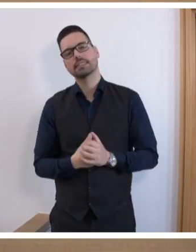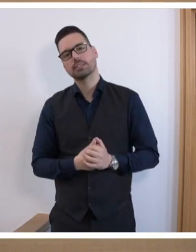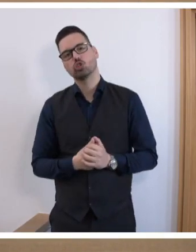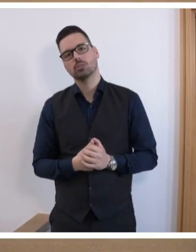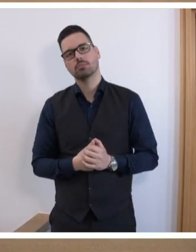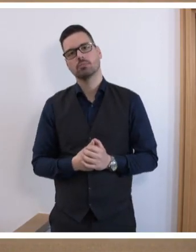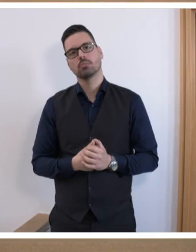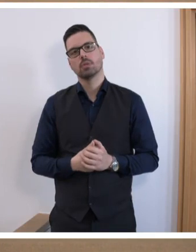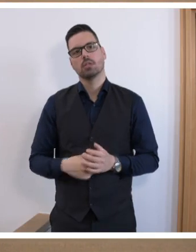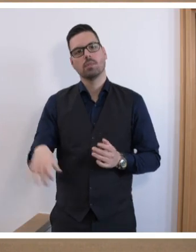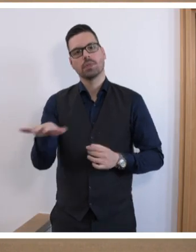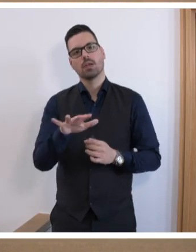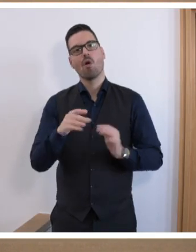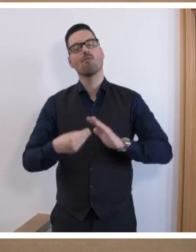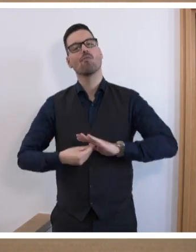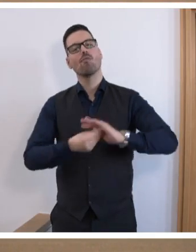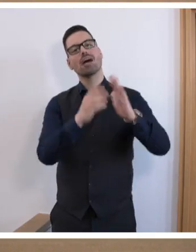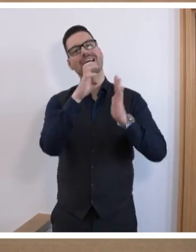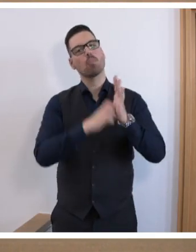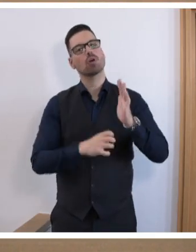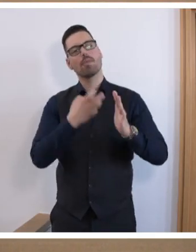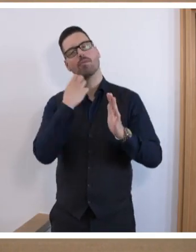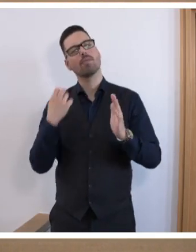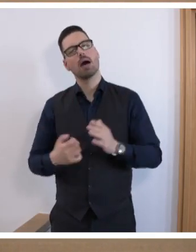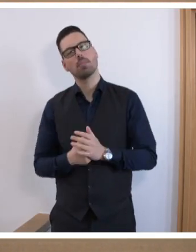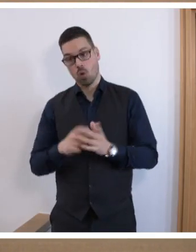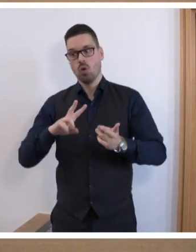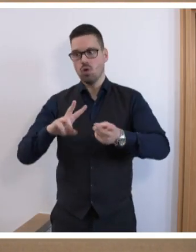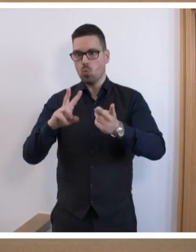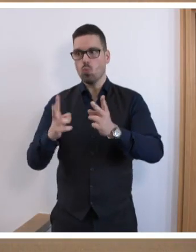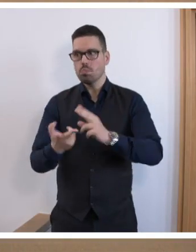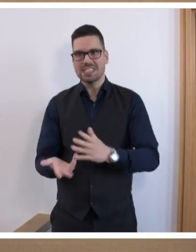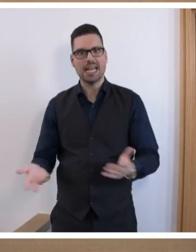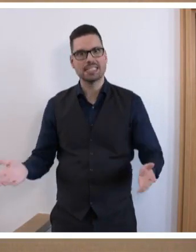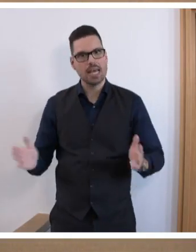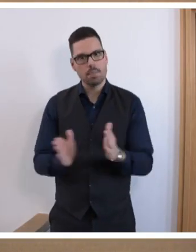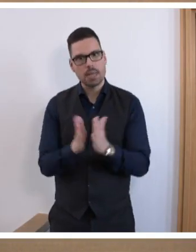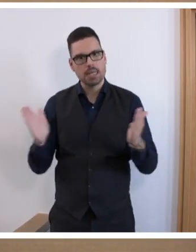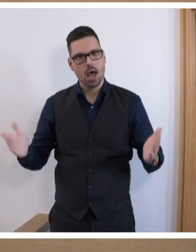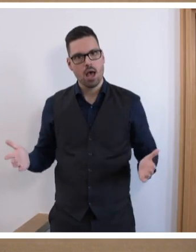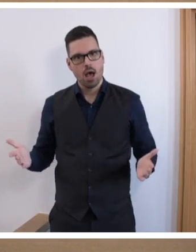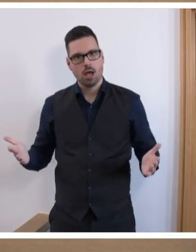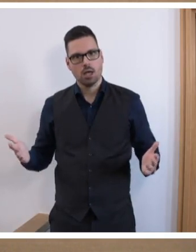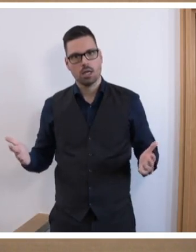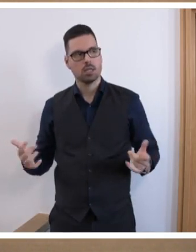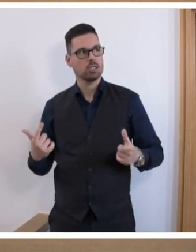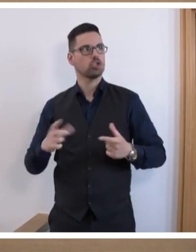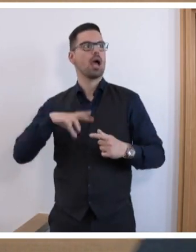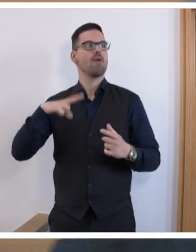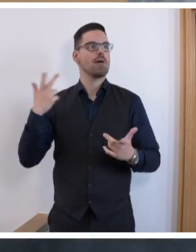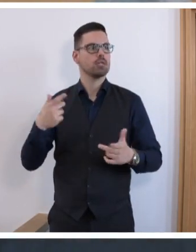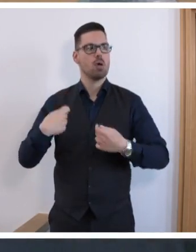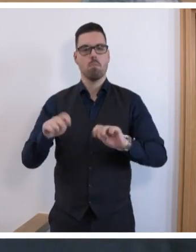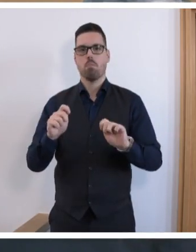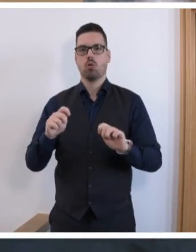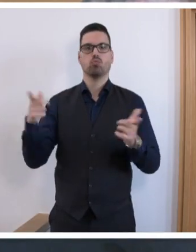Saarländern ein landeseigenes Förderprogramm im Bereich Wärme. Setzen Sie das um. Ich hätte heute ganz offen gesagt erwartet, dass entweder der Bauminister oder